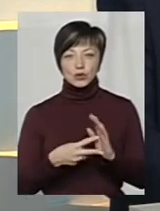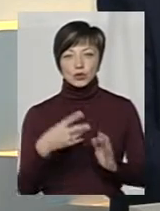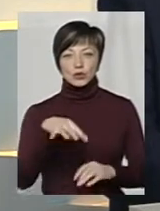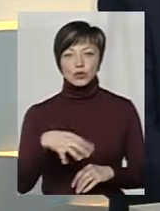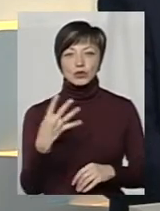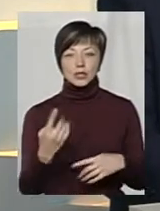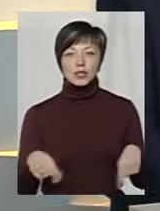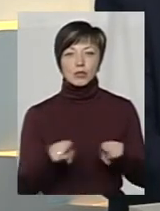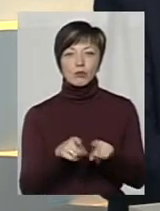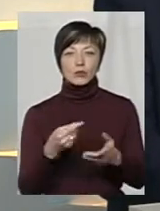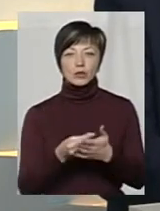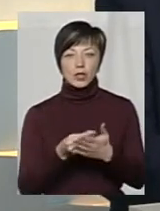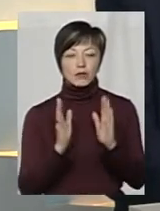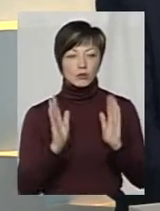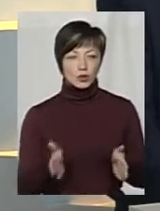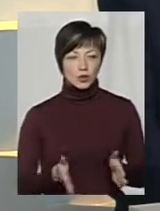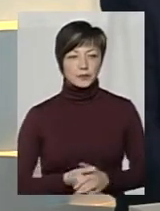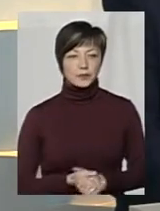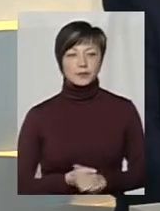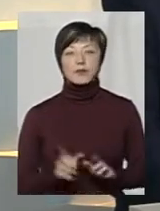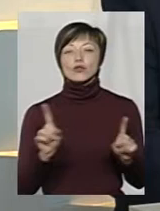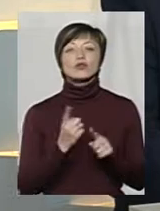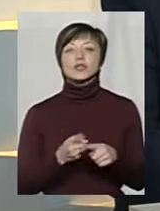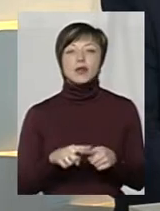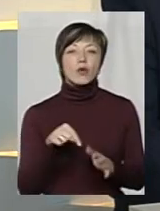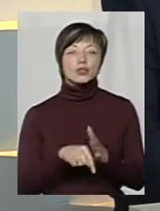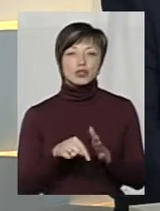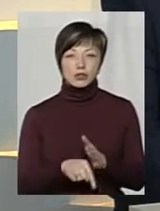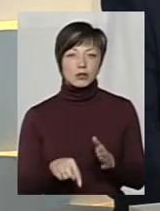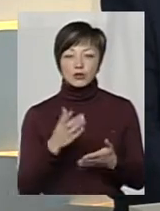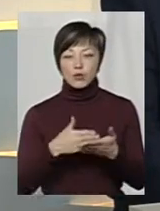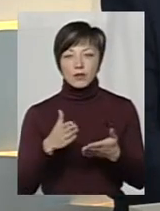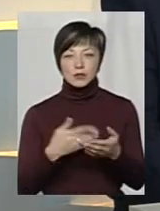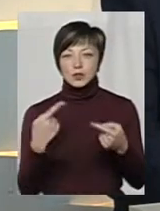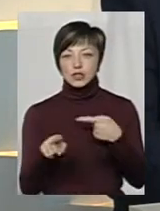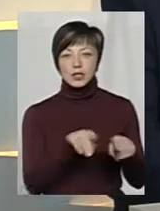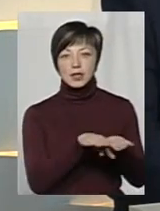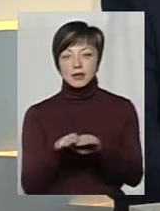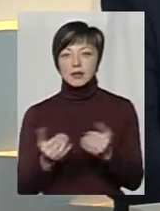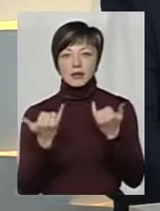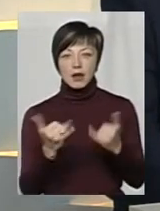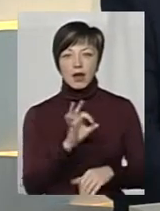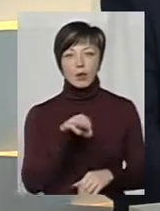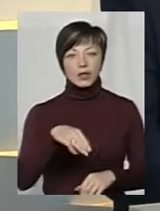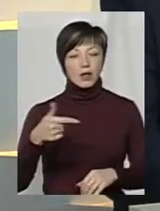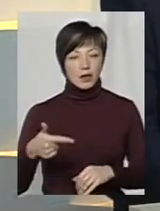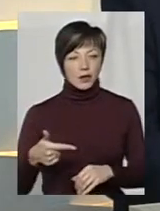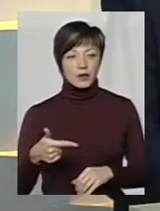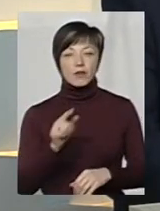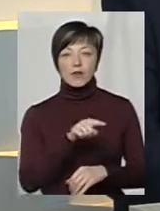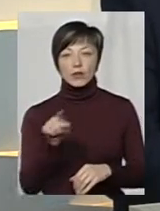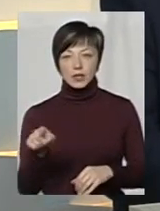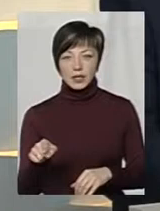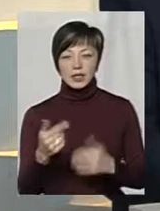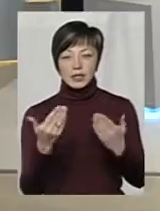44 таких бюджети буде. Що це означає? Це означає зовсім інший рівень для об'єднаних територіальних громад. Вони